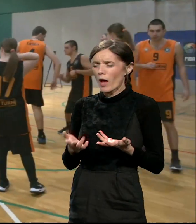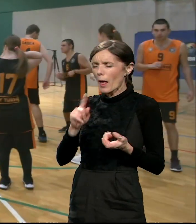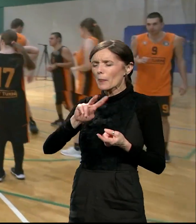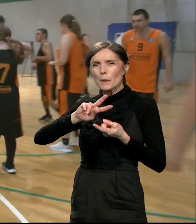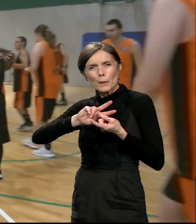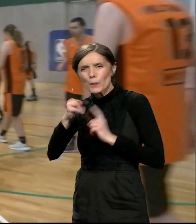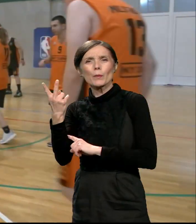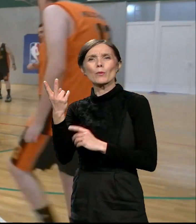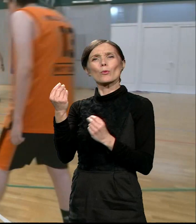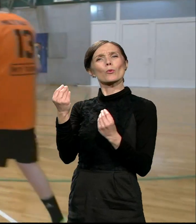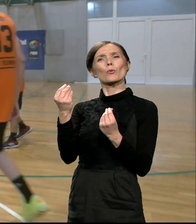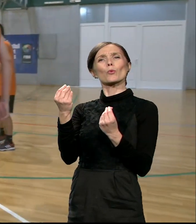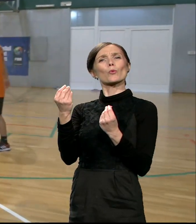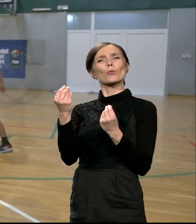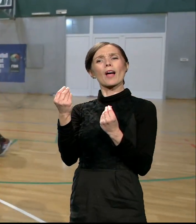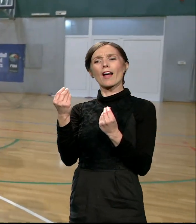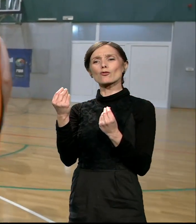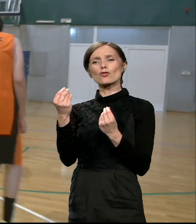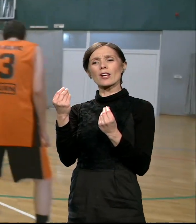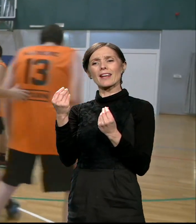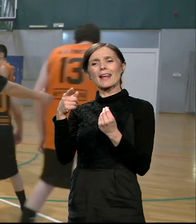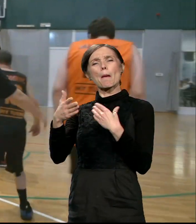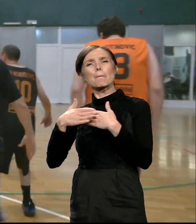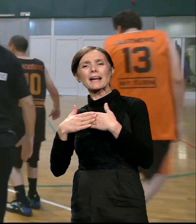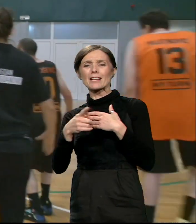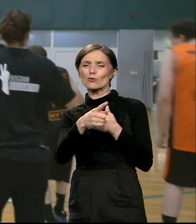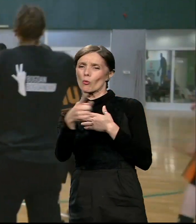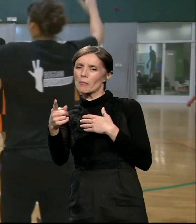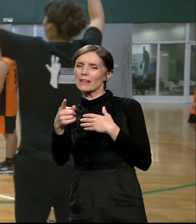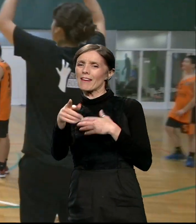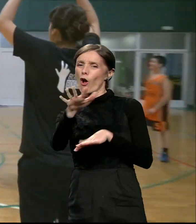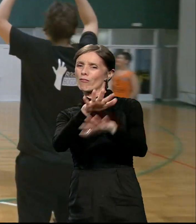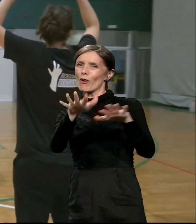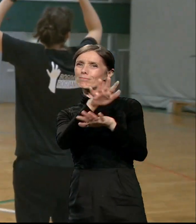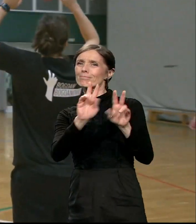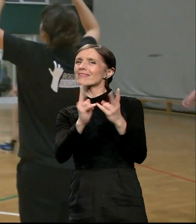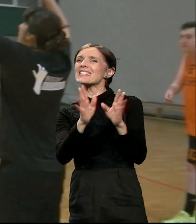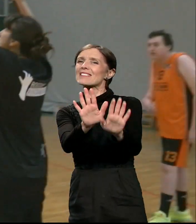dimenziju, pre svega njihovom svetu, našem sagledavanju. I